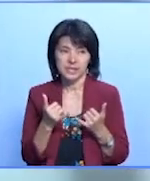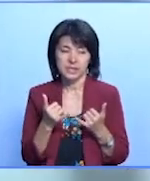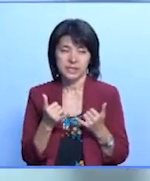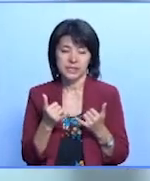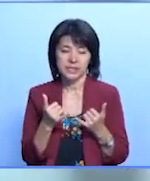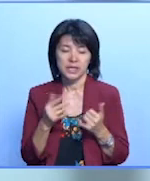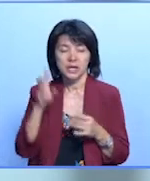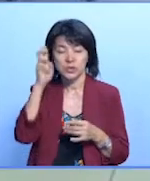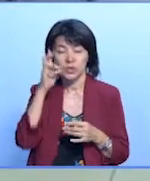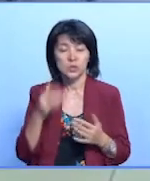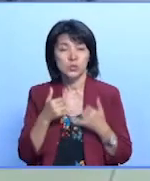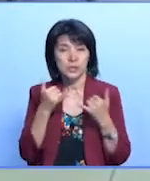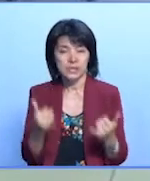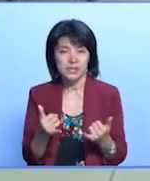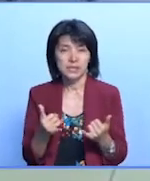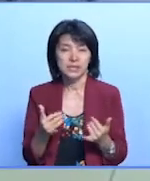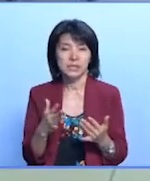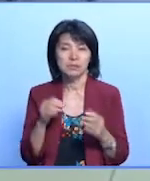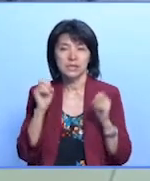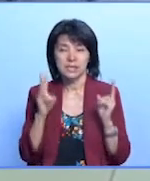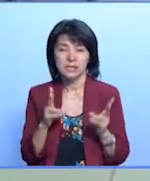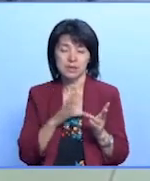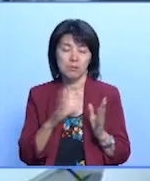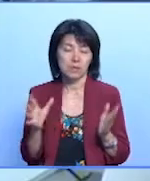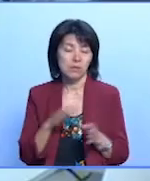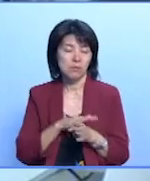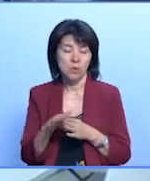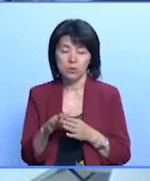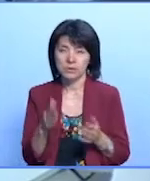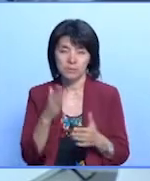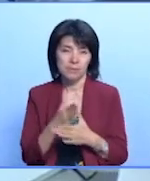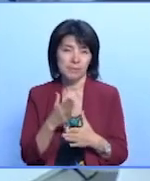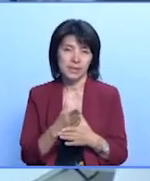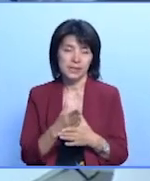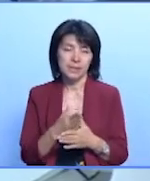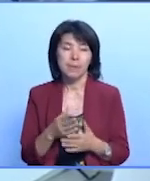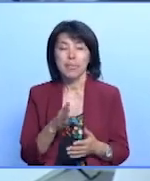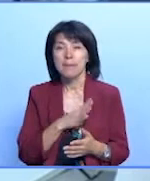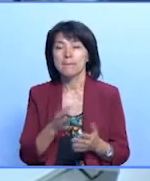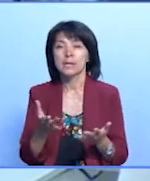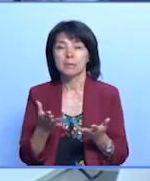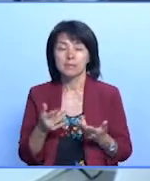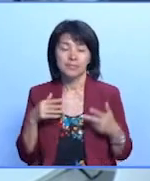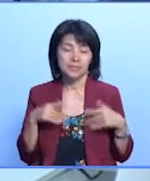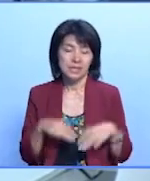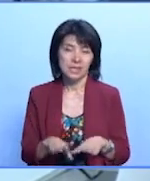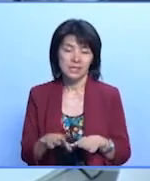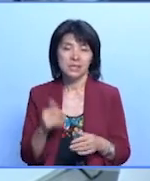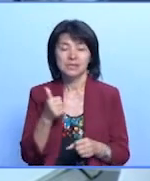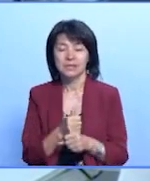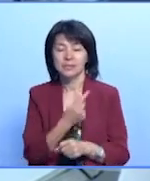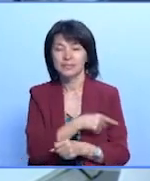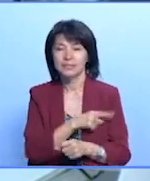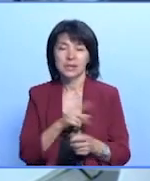Но государственные услуги специалисты оказывают в полном объеме. Было принято решение главным санитарным врачом области по